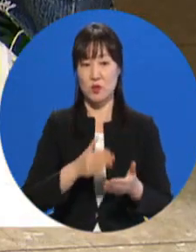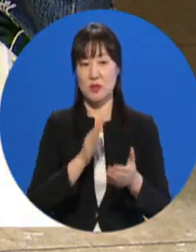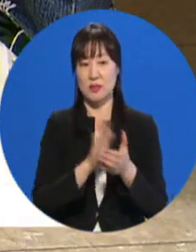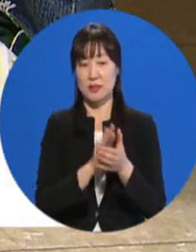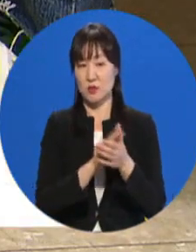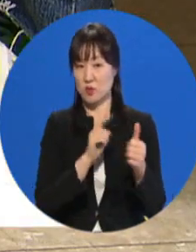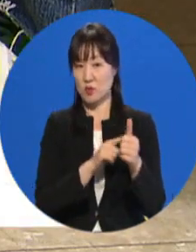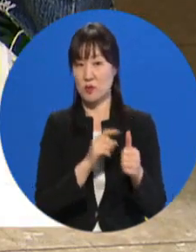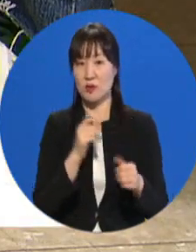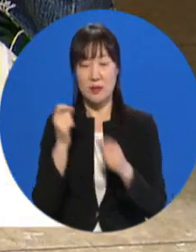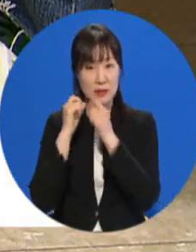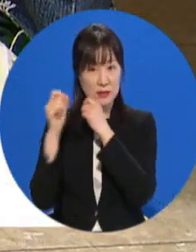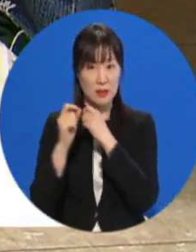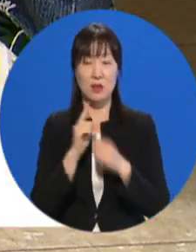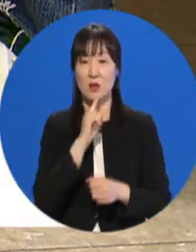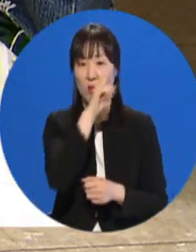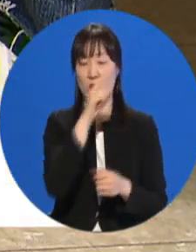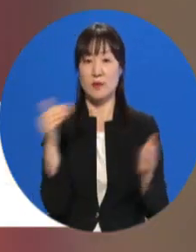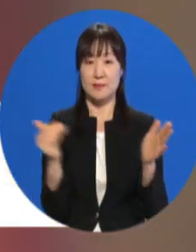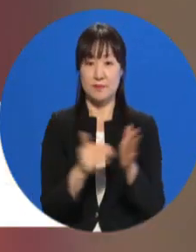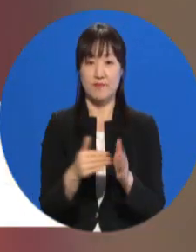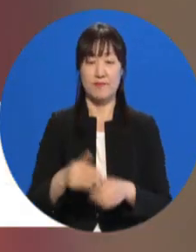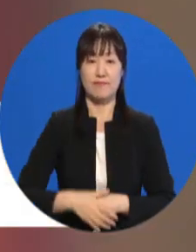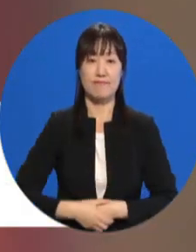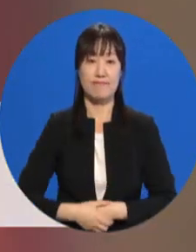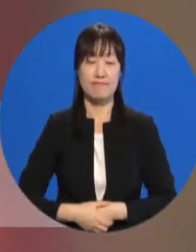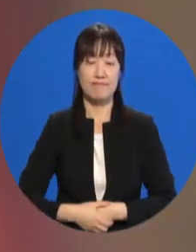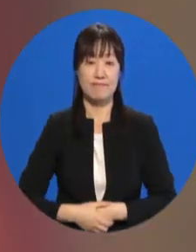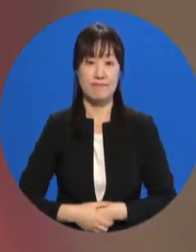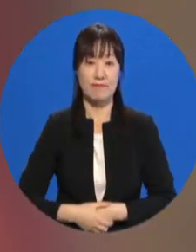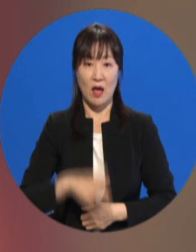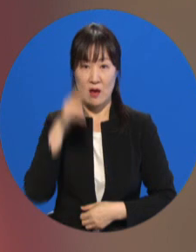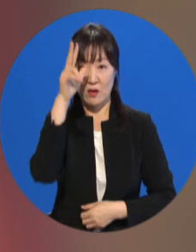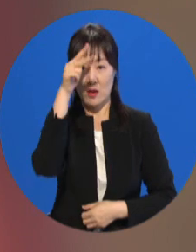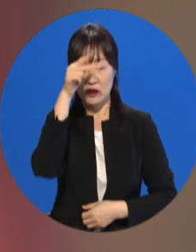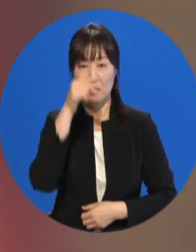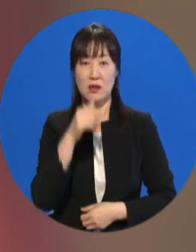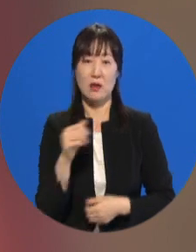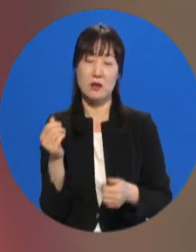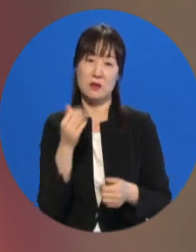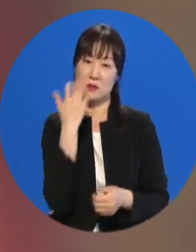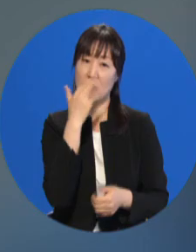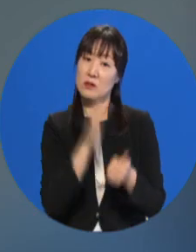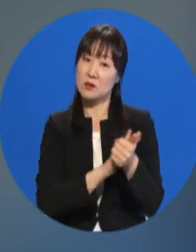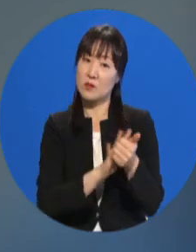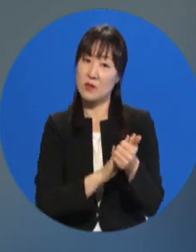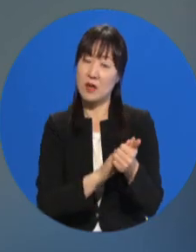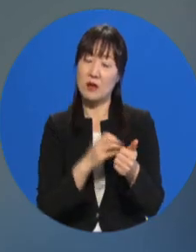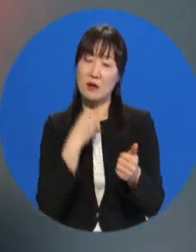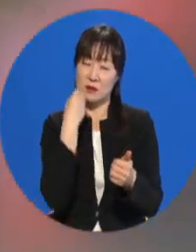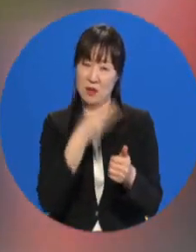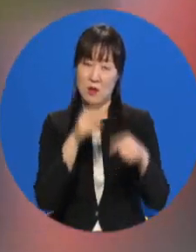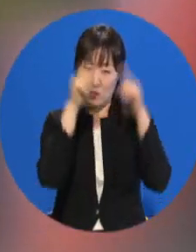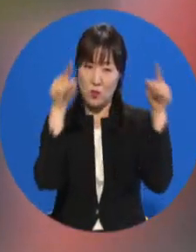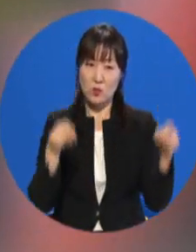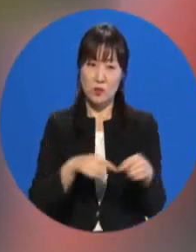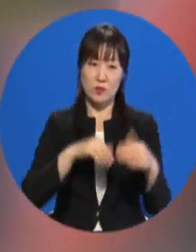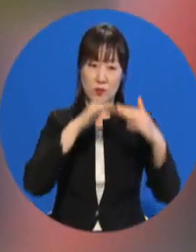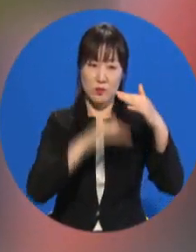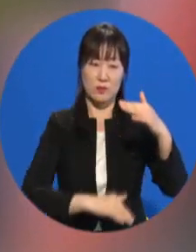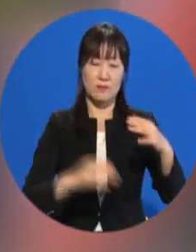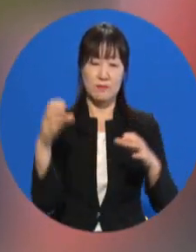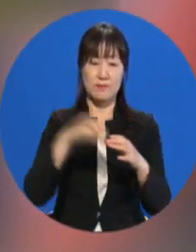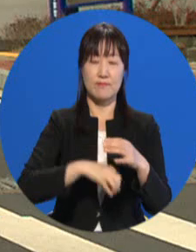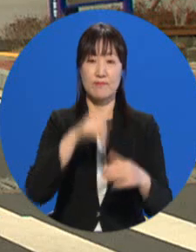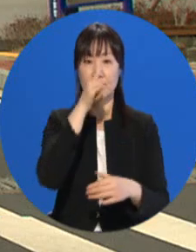등의 혐의로 최근 검찰에 고소했는데 이 과정에서 경찰관 접대 사실까지 고소장에 포함시킨 것으로